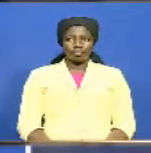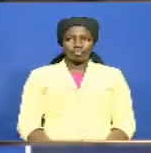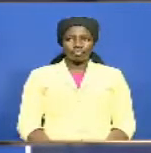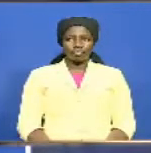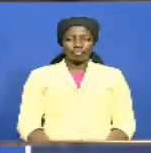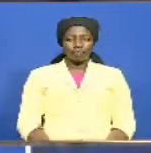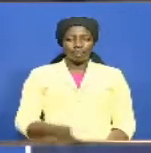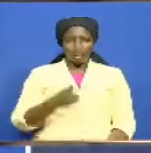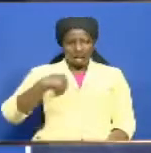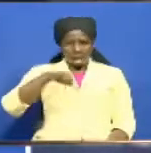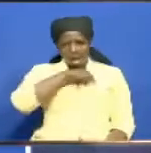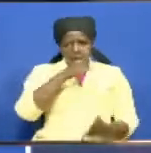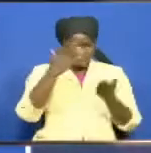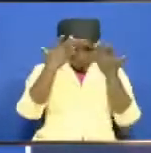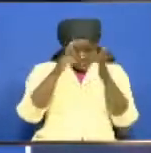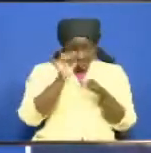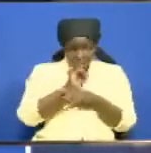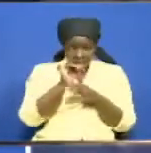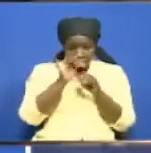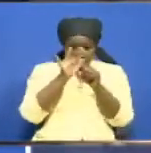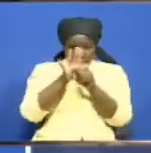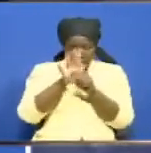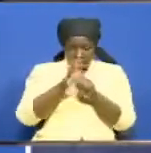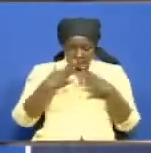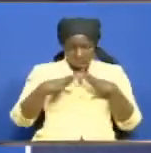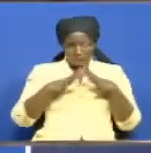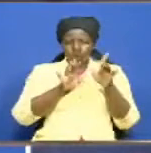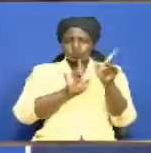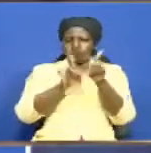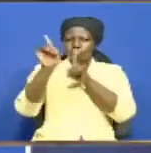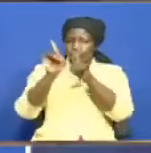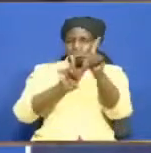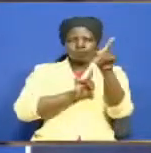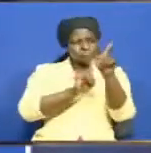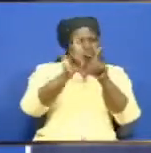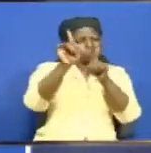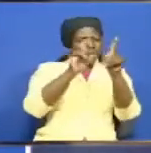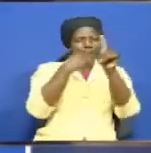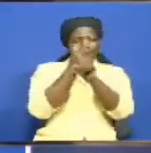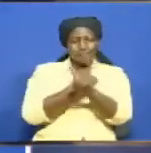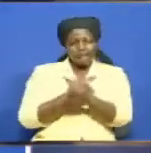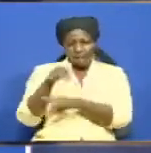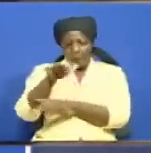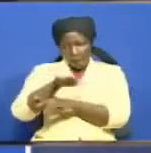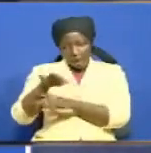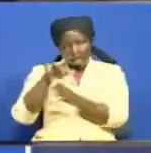We are aware that many people will be traveling to different destinations across the country.